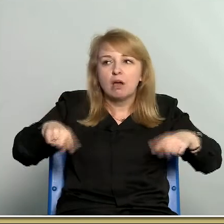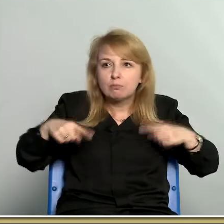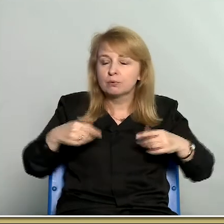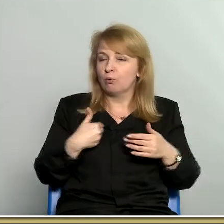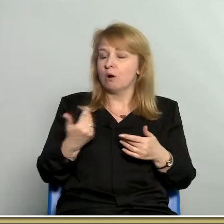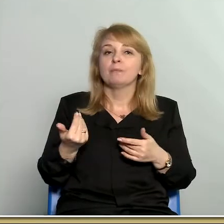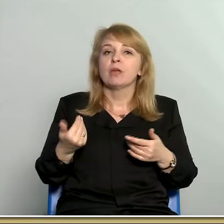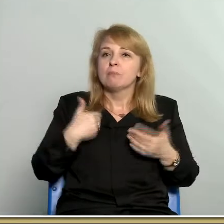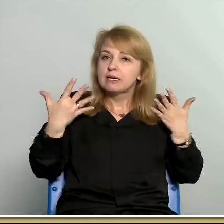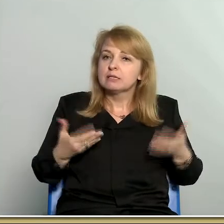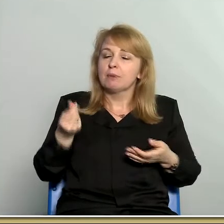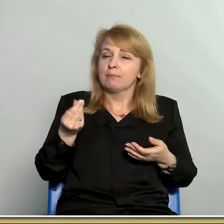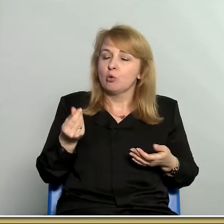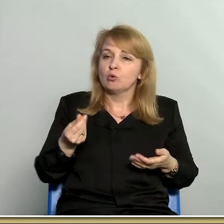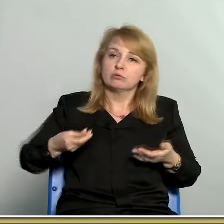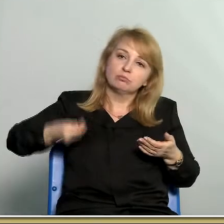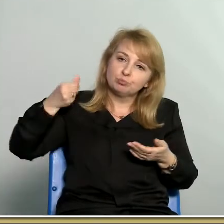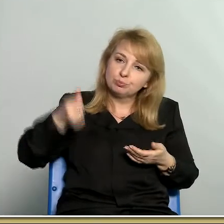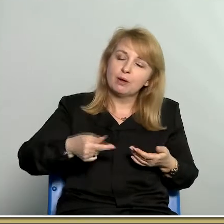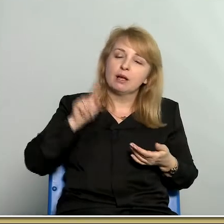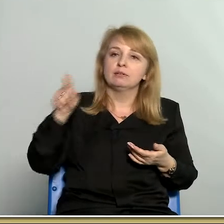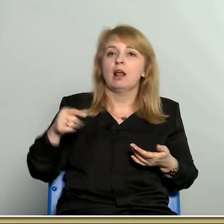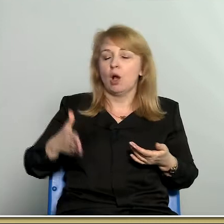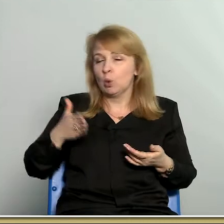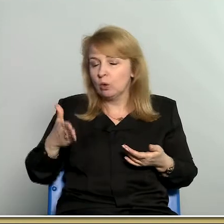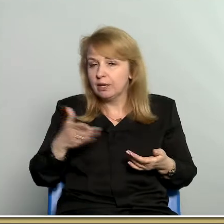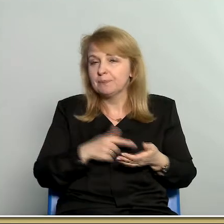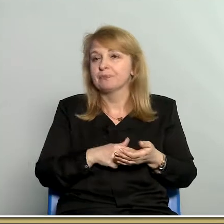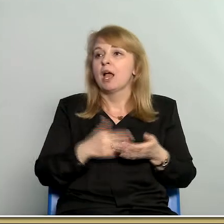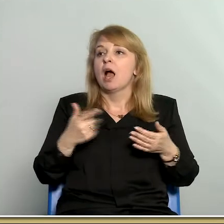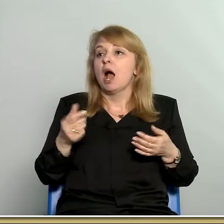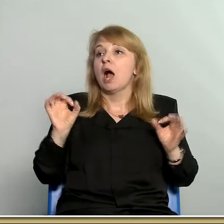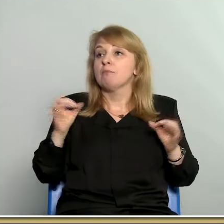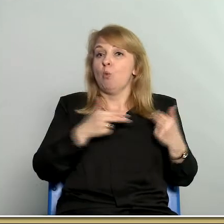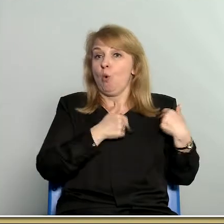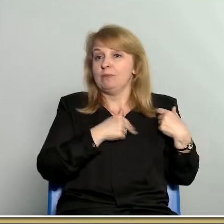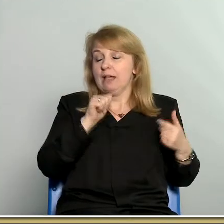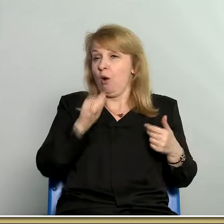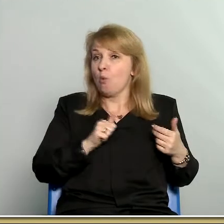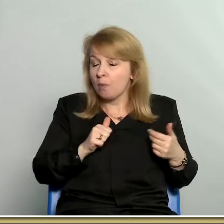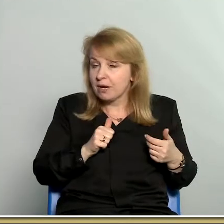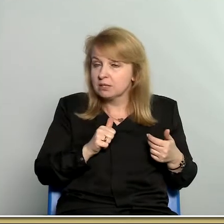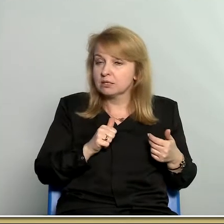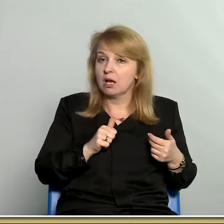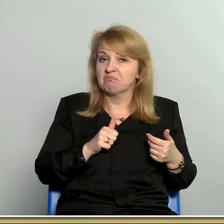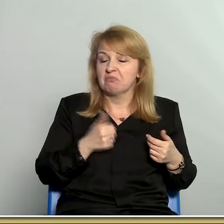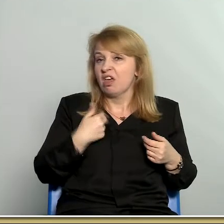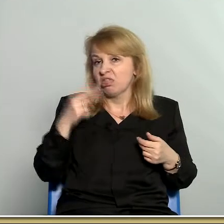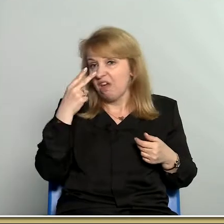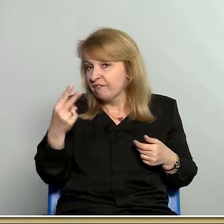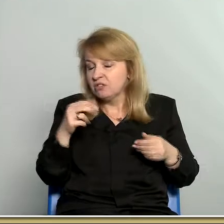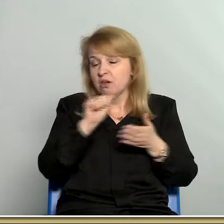przeznaczyć mniejszą alokację de facto na transport, ale z uwagi na to, że Komisja Europejska nie widziała